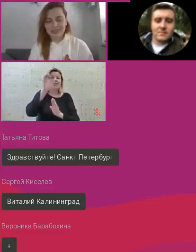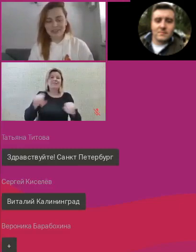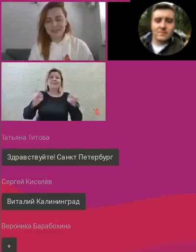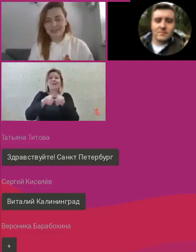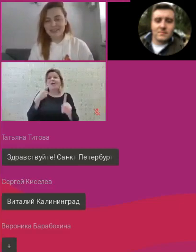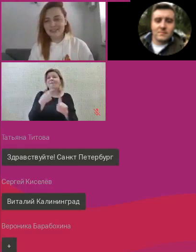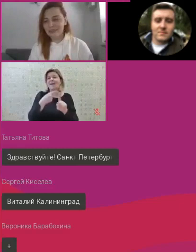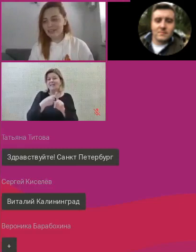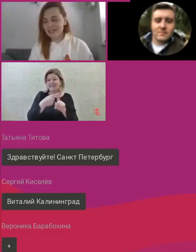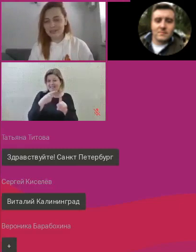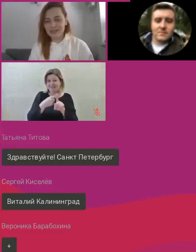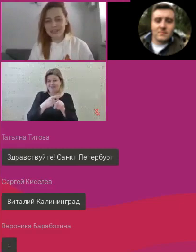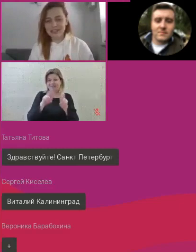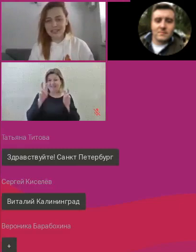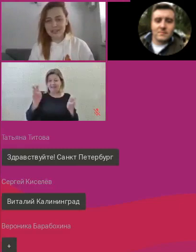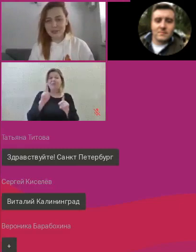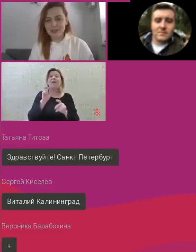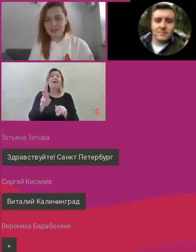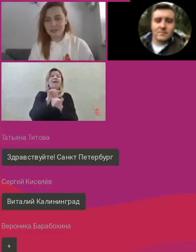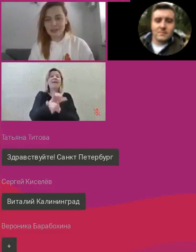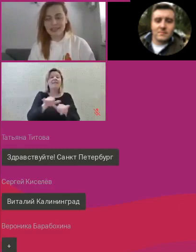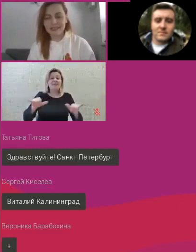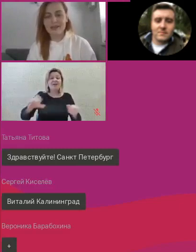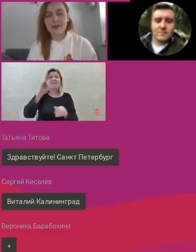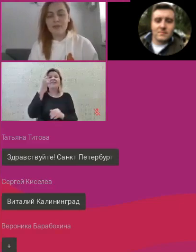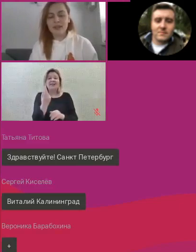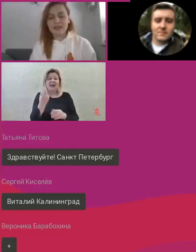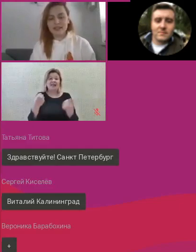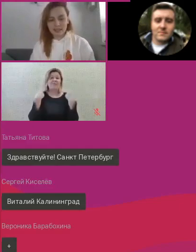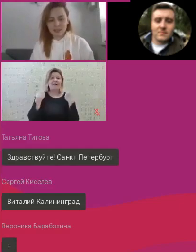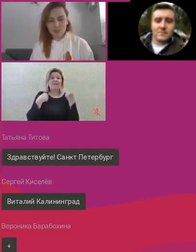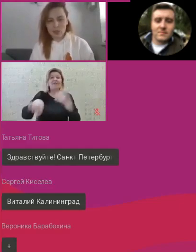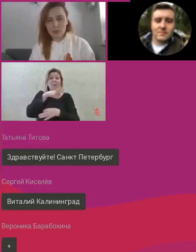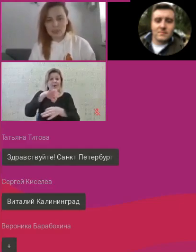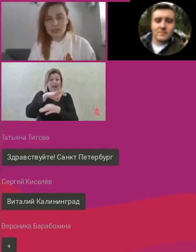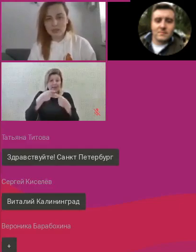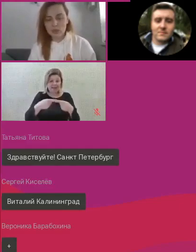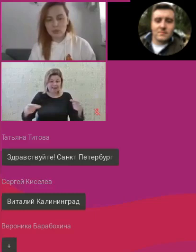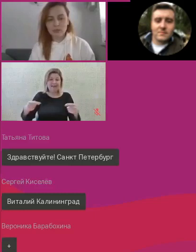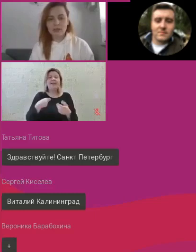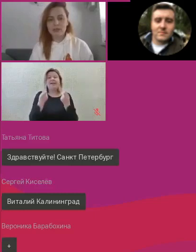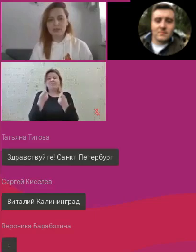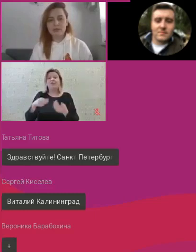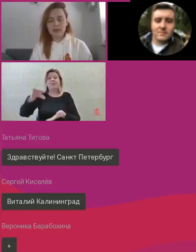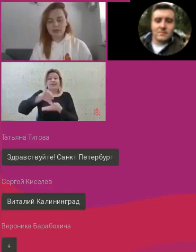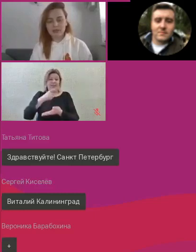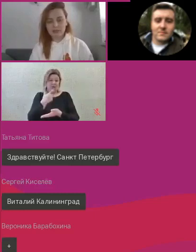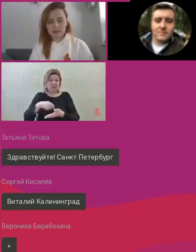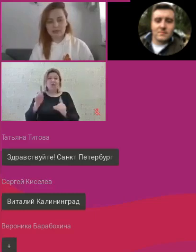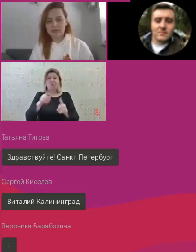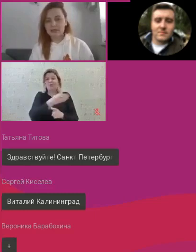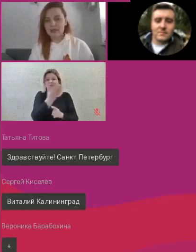ноты о том, как развивать социальные спортивные проекты. Я немножко представлюсь, чтобы было